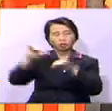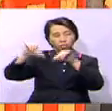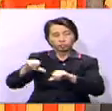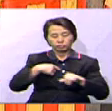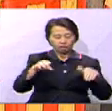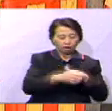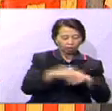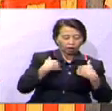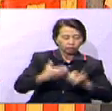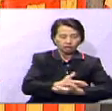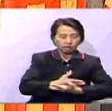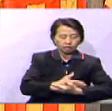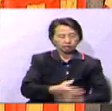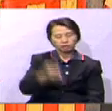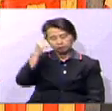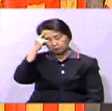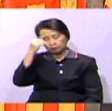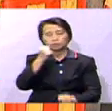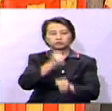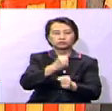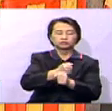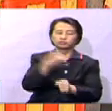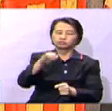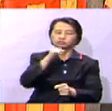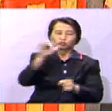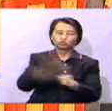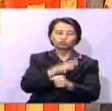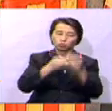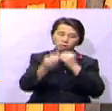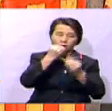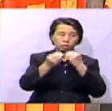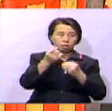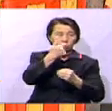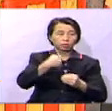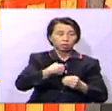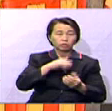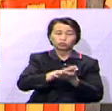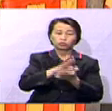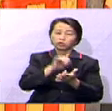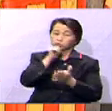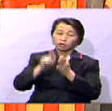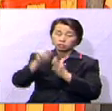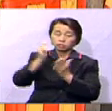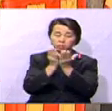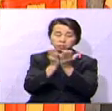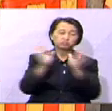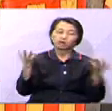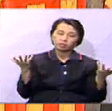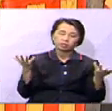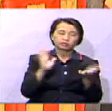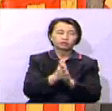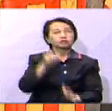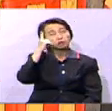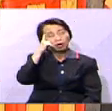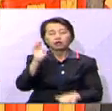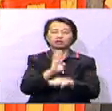berkeluarga, dah ada anak. Jadi untuk bekerja memang tak cukup makanlah. Pasal kita, saya pun sekolah tak tinggi. Jadi pilihan goreng